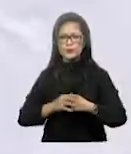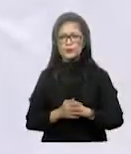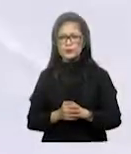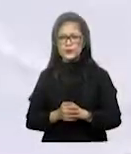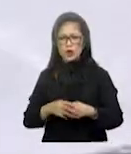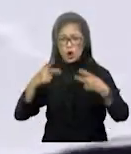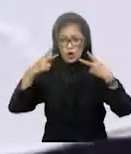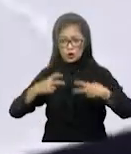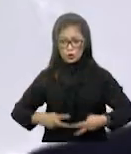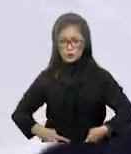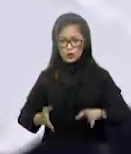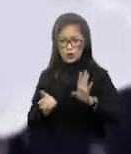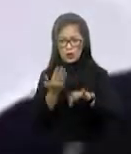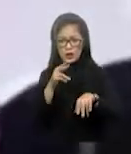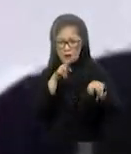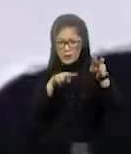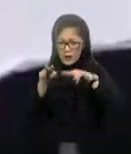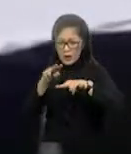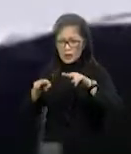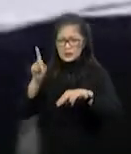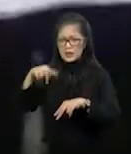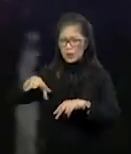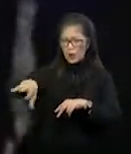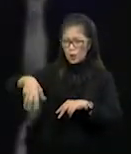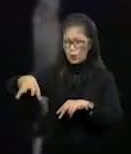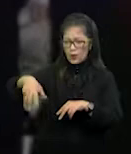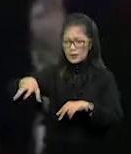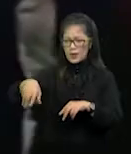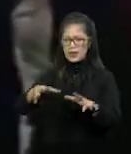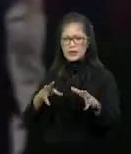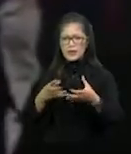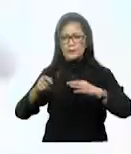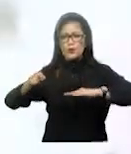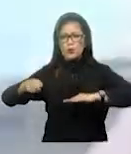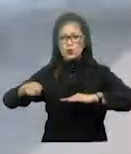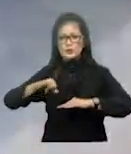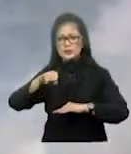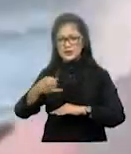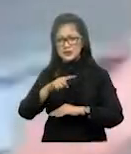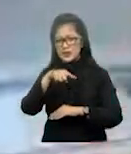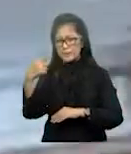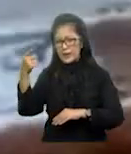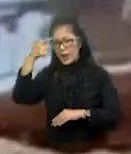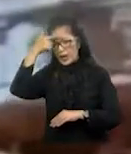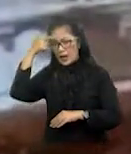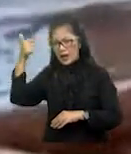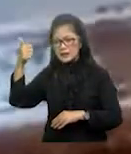Otopsi ulang turut diawasi pihak eksternal seperti keluarga, kuasa hukum Brigadir J hingga ahli forensik independen.